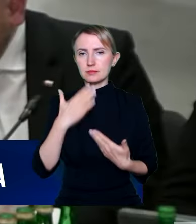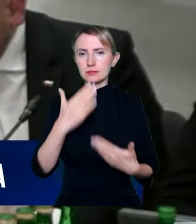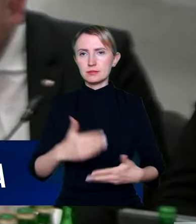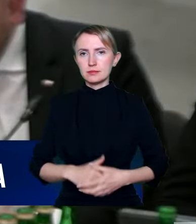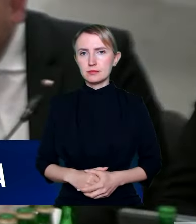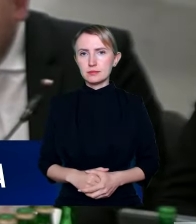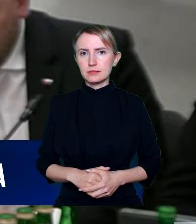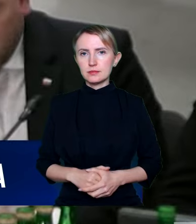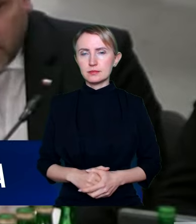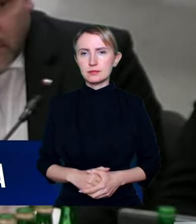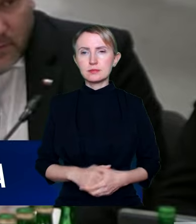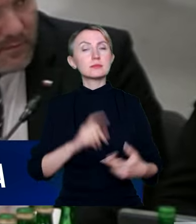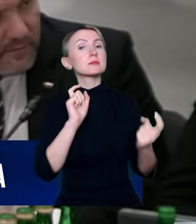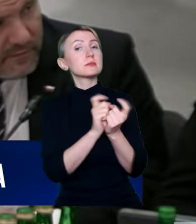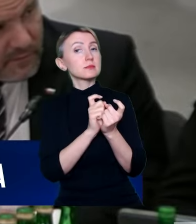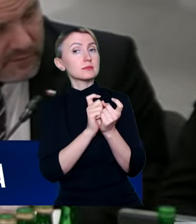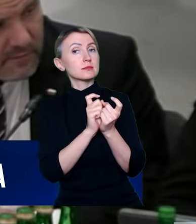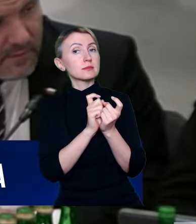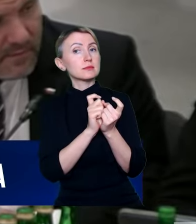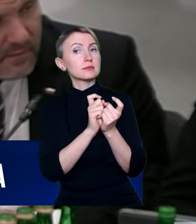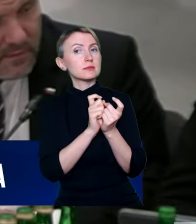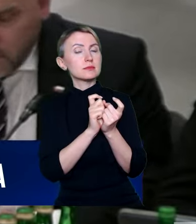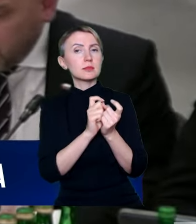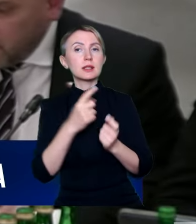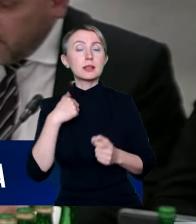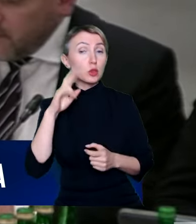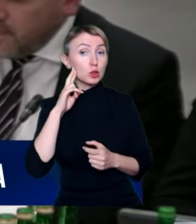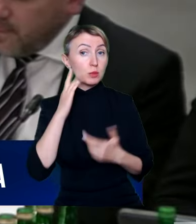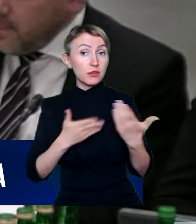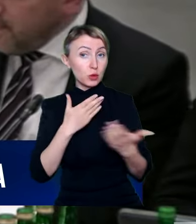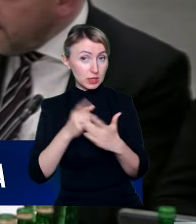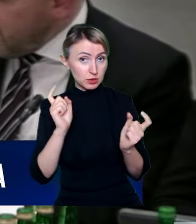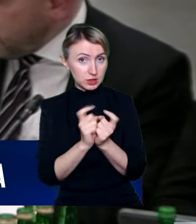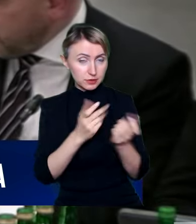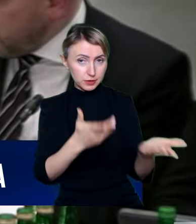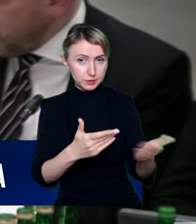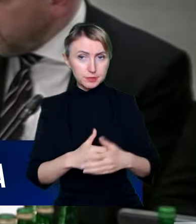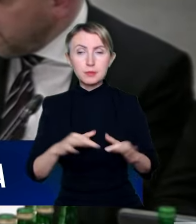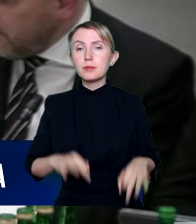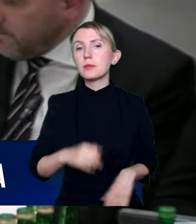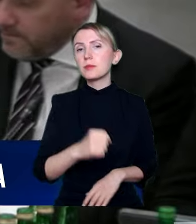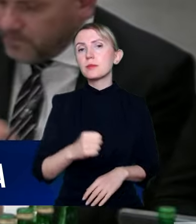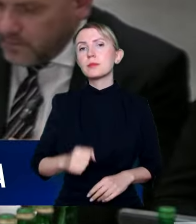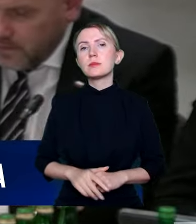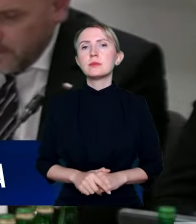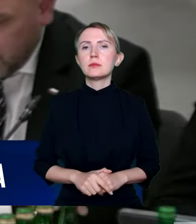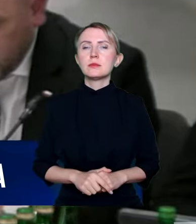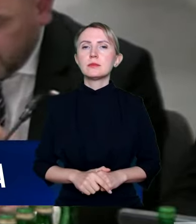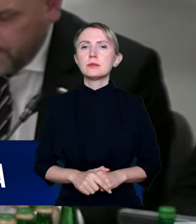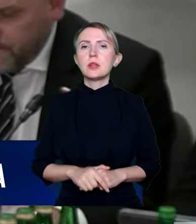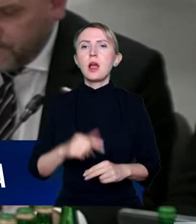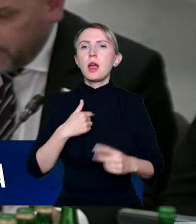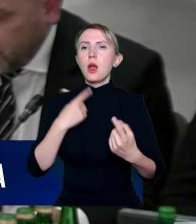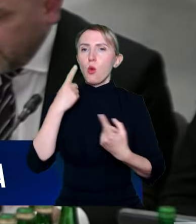Przeciw, jeżeli mógłbym. Bardzo dziękuję. Rozumiem wniosek przeciwny. Bardzo proszę, panie pośle. No, uważam, że